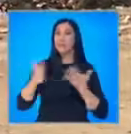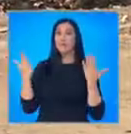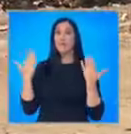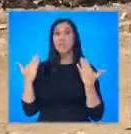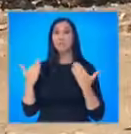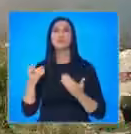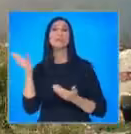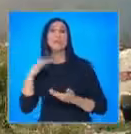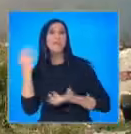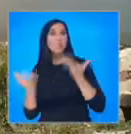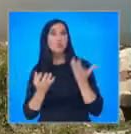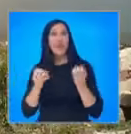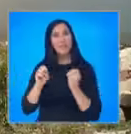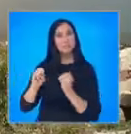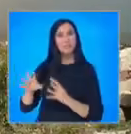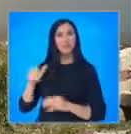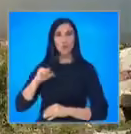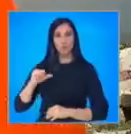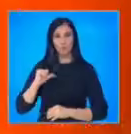сметище в Дупница.